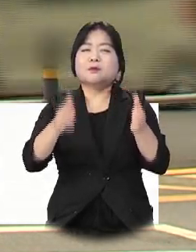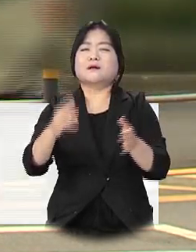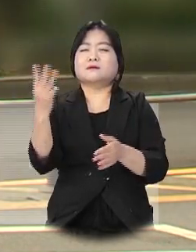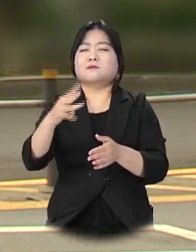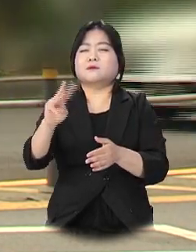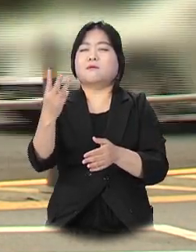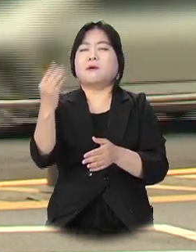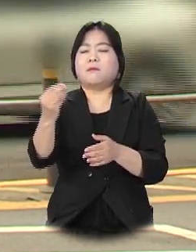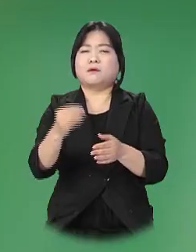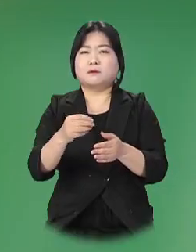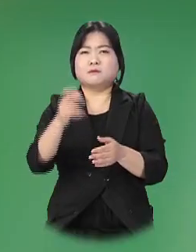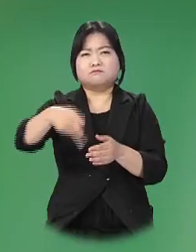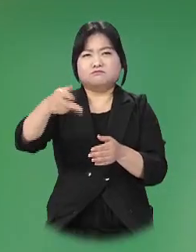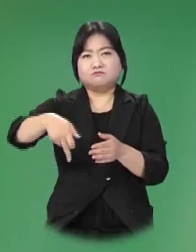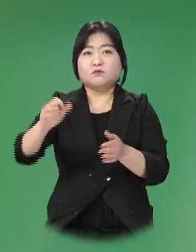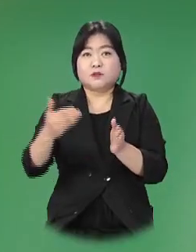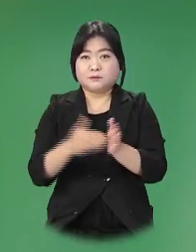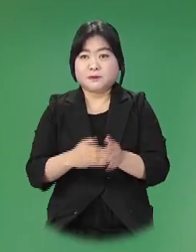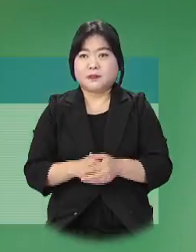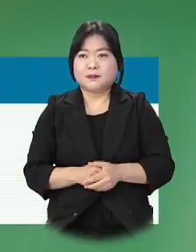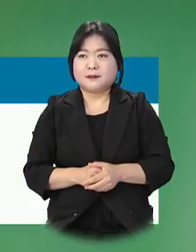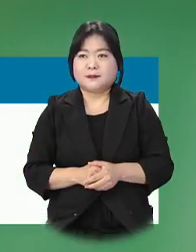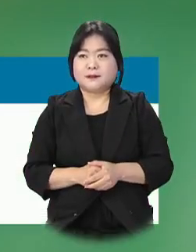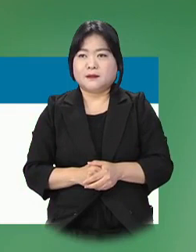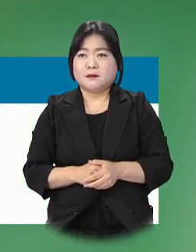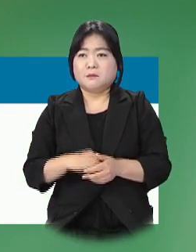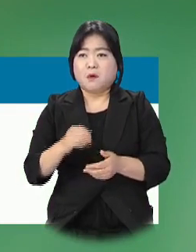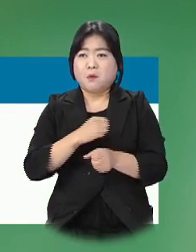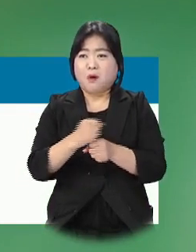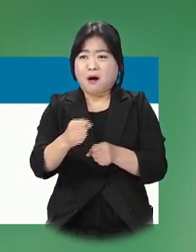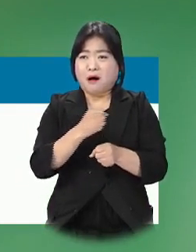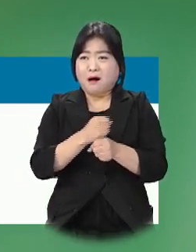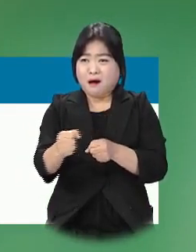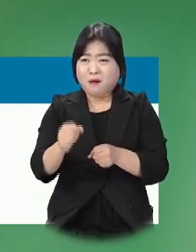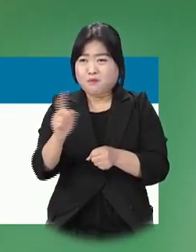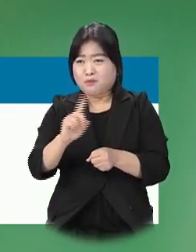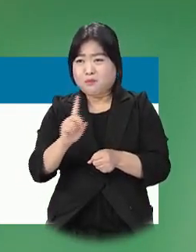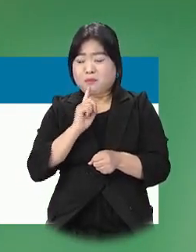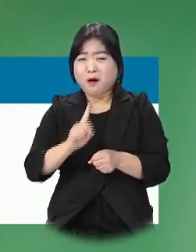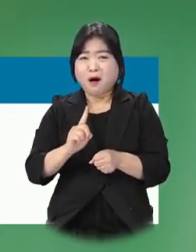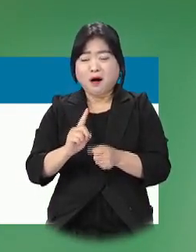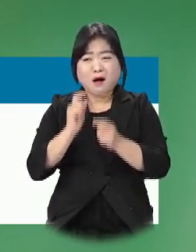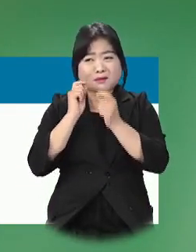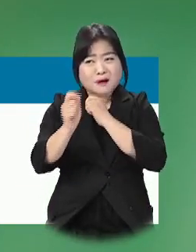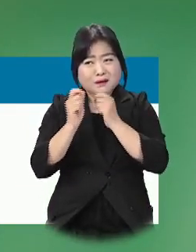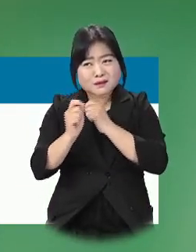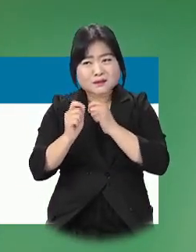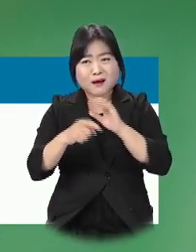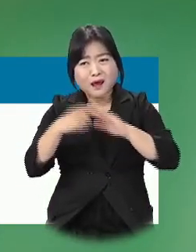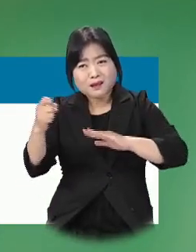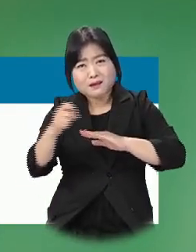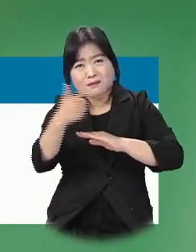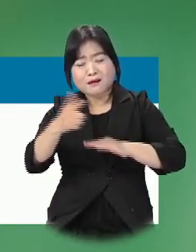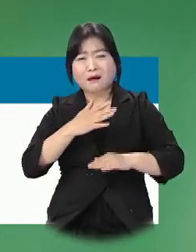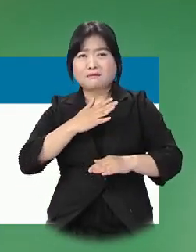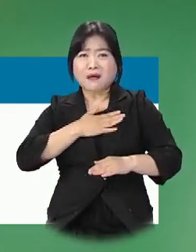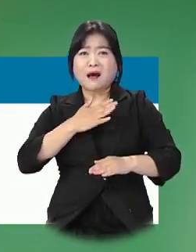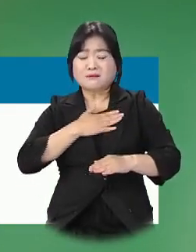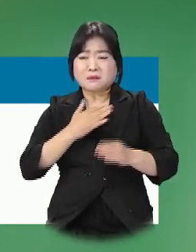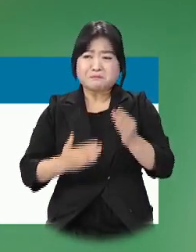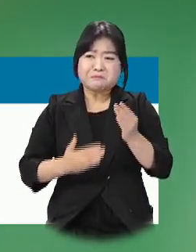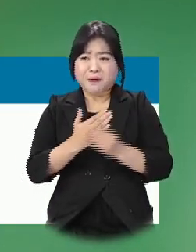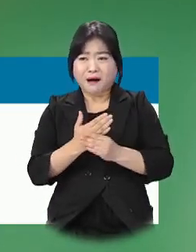원이 인출됐습니다. 이 건강하고 이 시중에 나가는 뭐 보이스피싱, 해킹 이런 게 설마